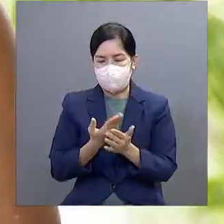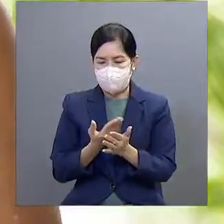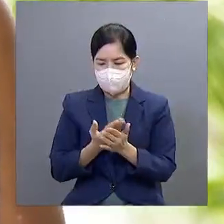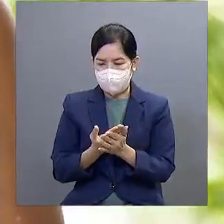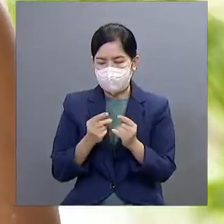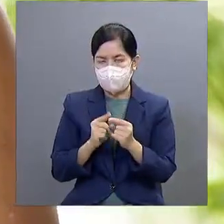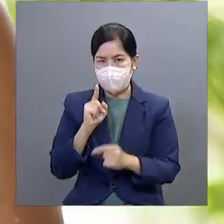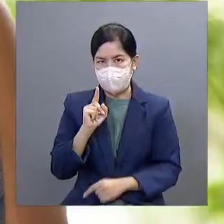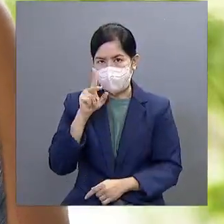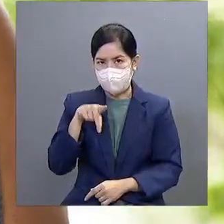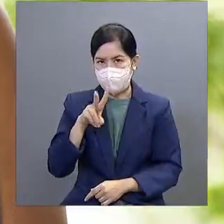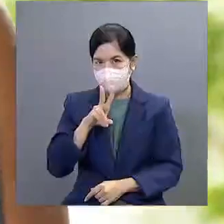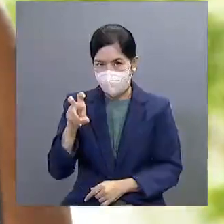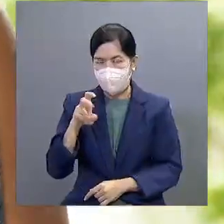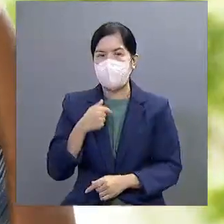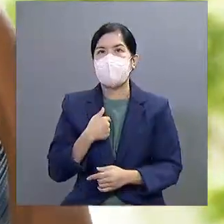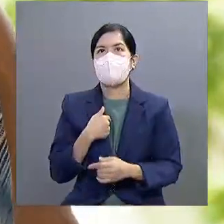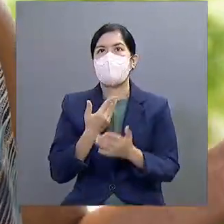1,200ได้1,200